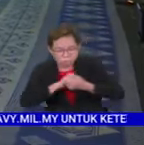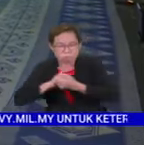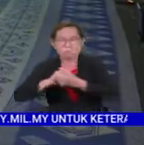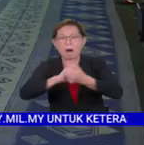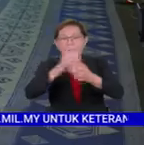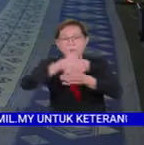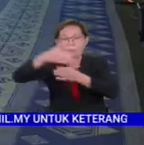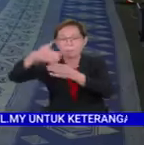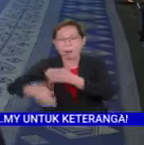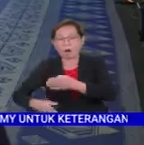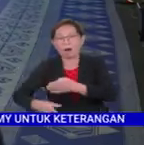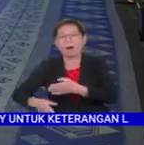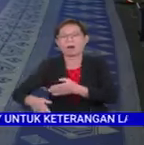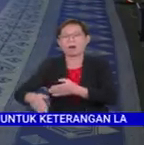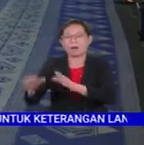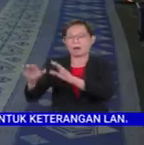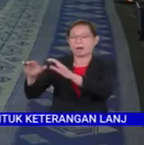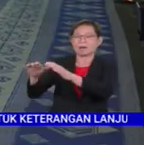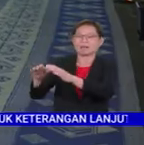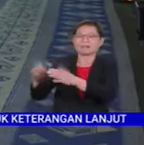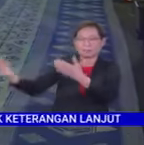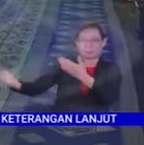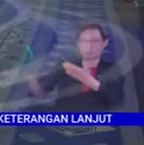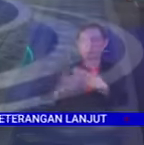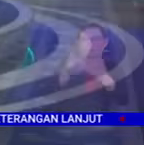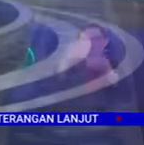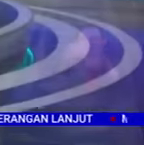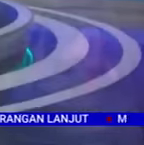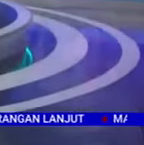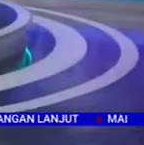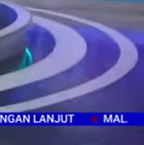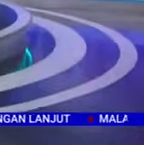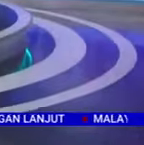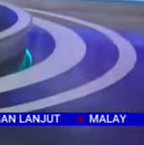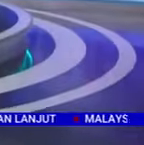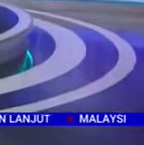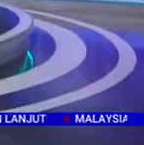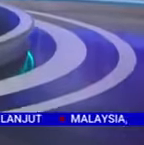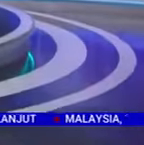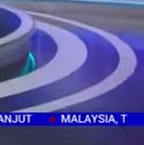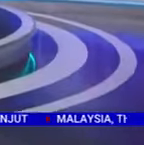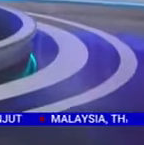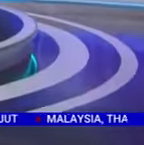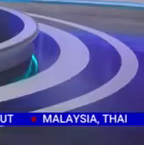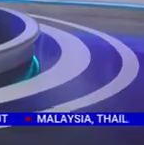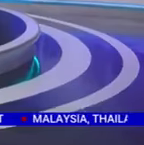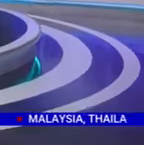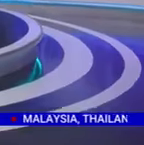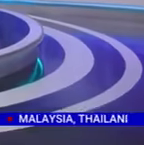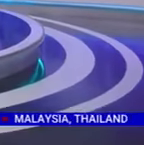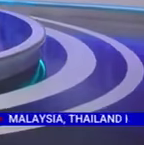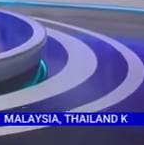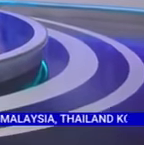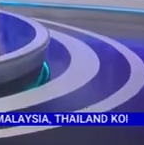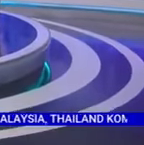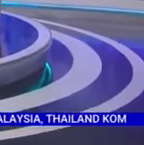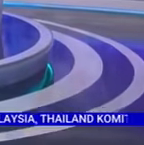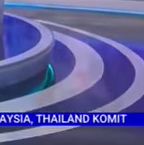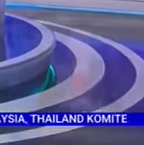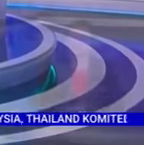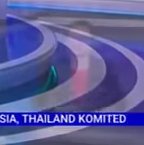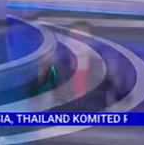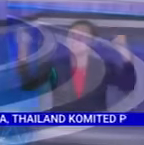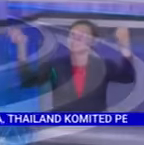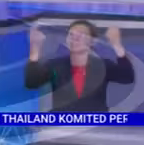Sahiran, serta kru penerbitan. Kita kembali semula ke Angkasa Puri. Silakan. Farah, terima kasih. Ya, seterusnya,